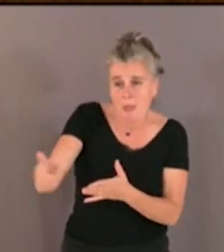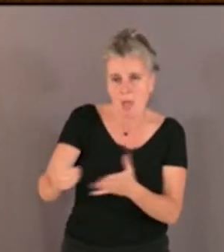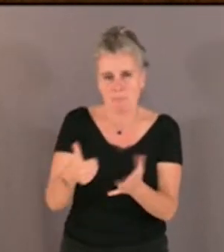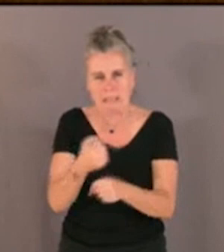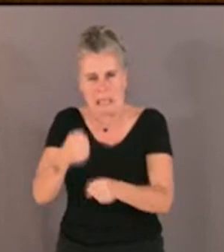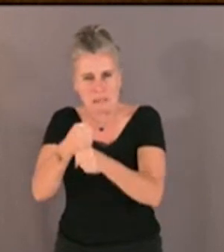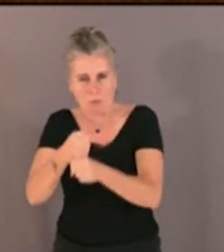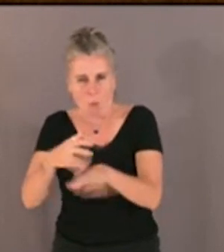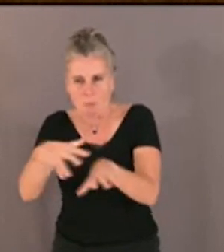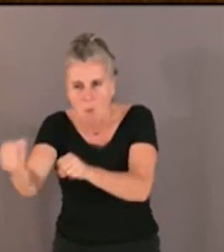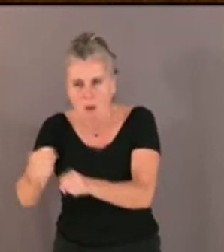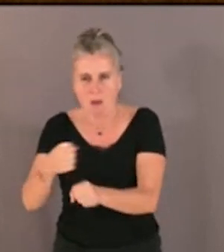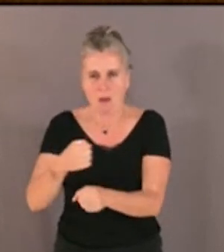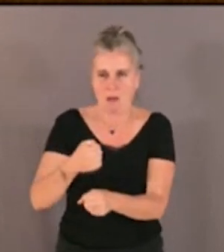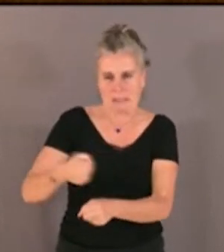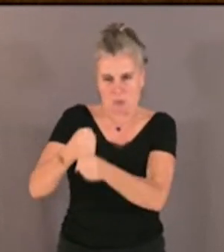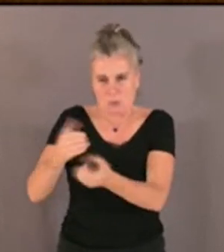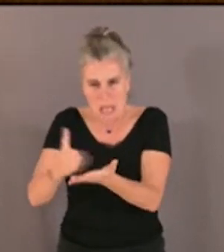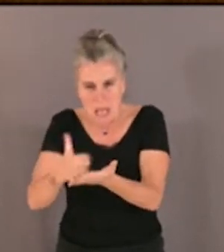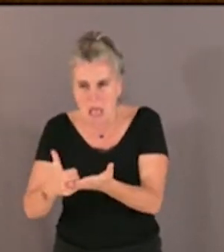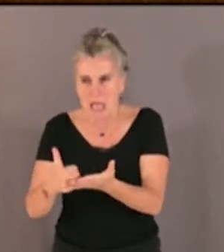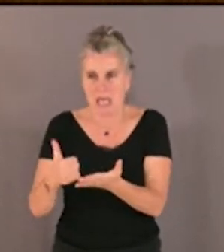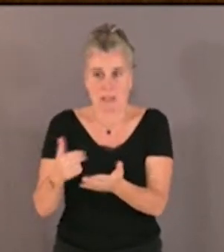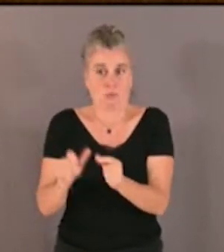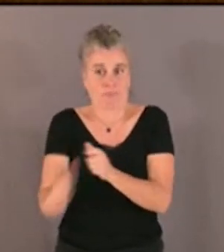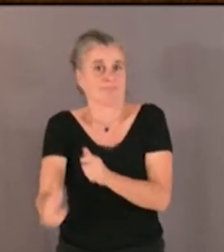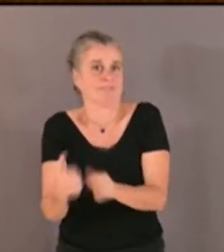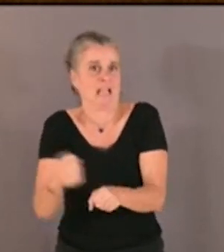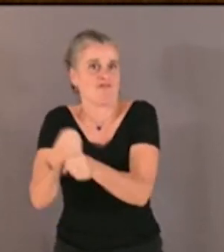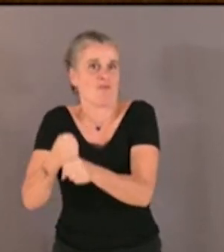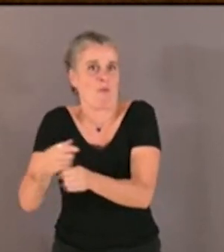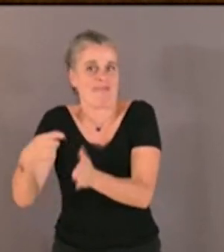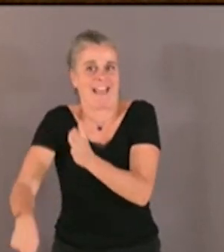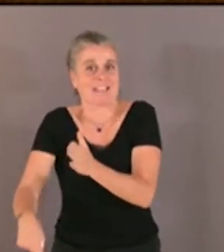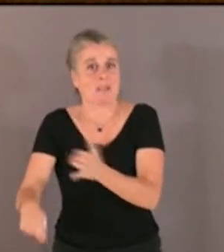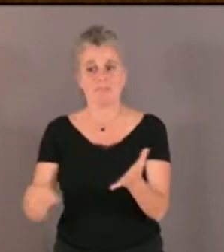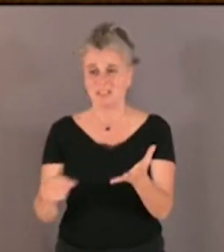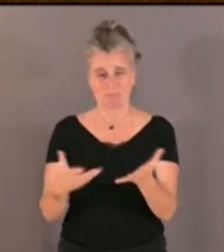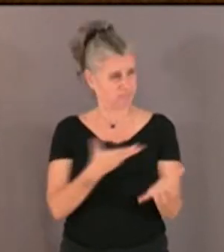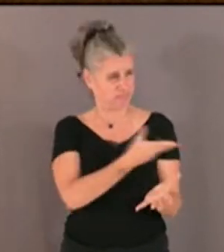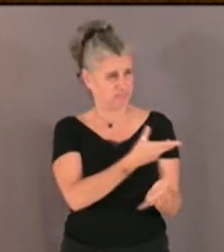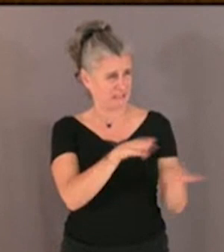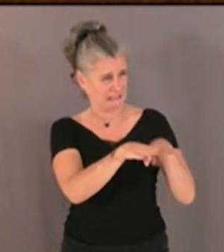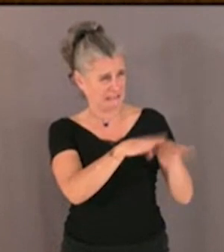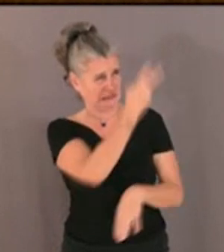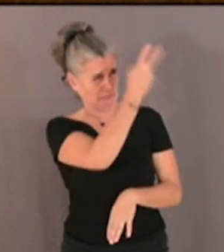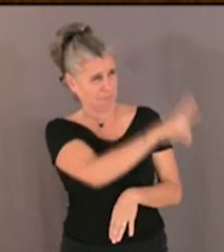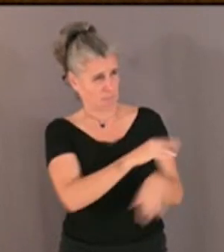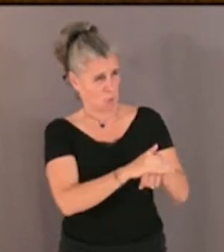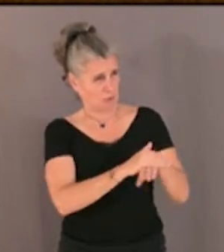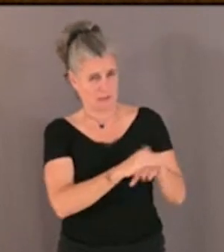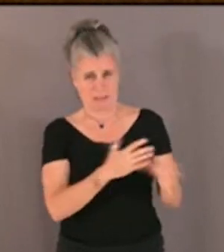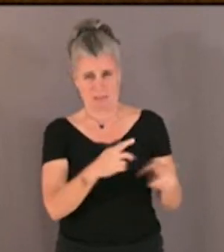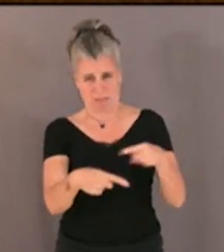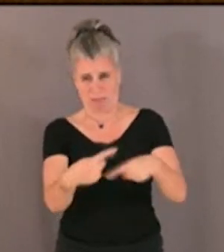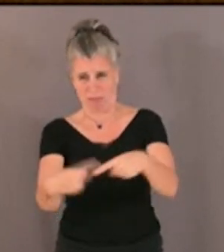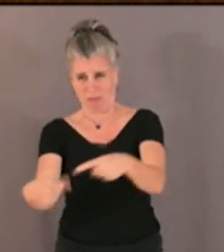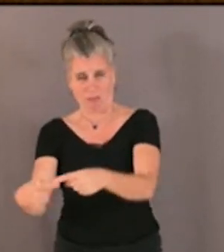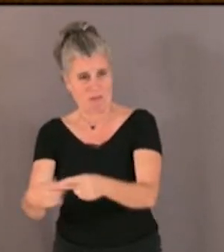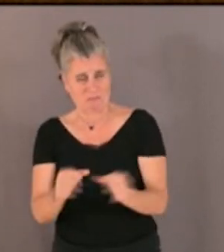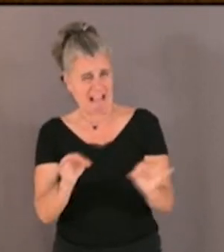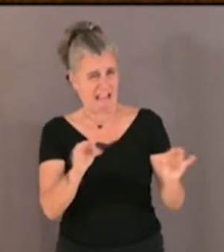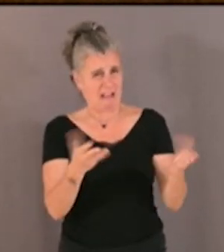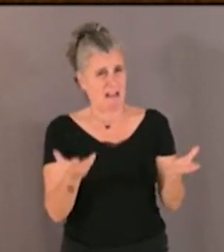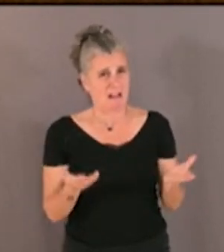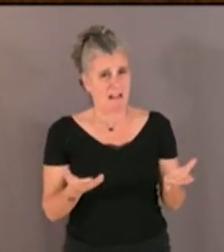salaires, qui vont donc créer des taxes, etc., etc. Il n'y a pas de cercle vertueux dans ce domaine. Vous vous contentez donc de gérer la